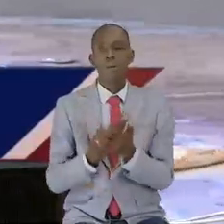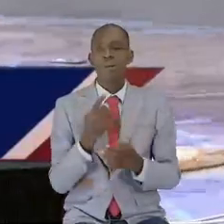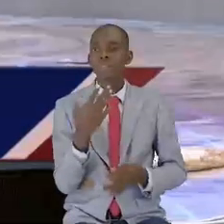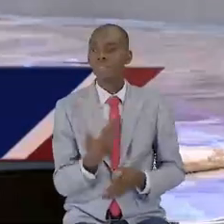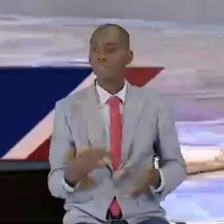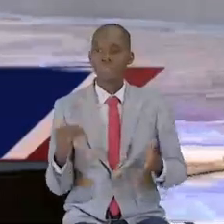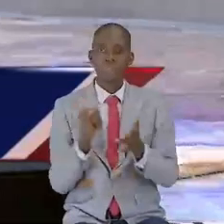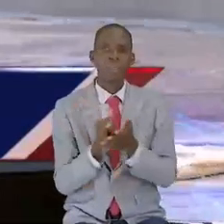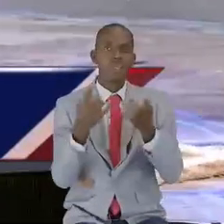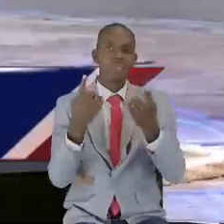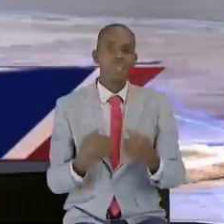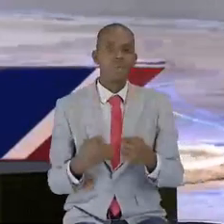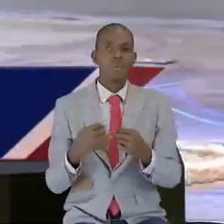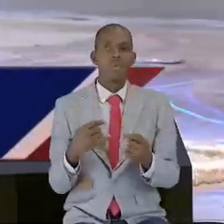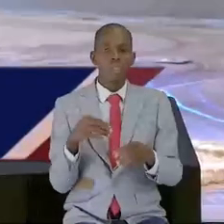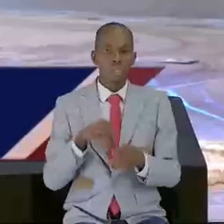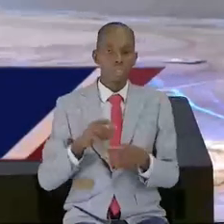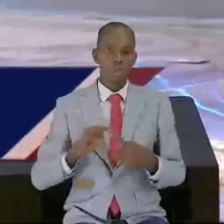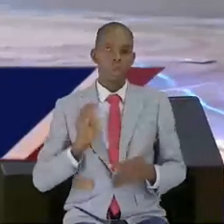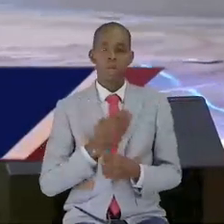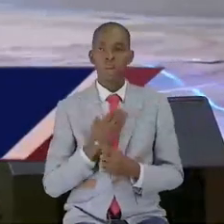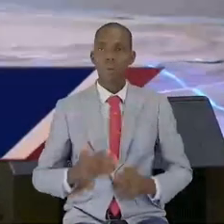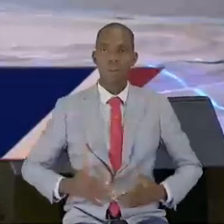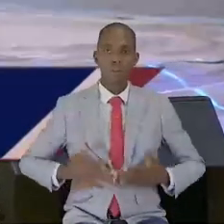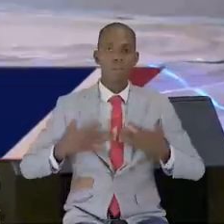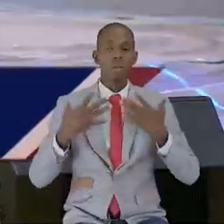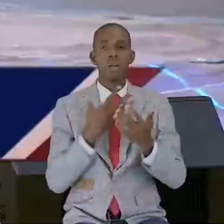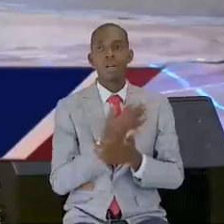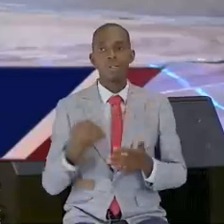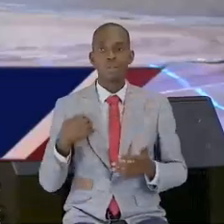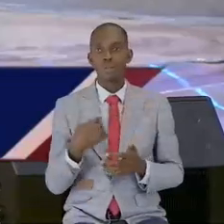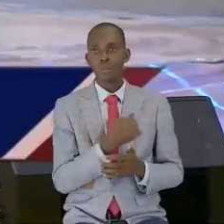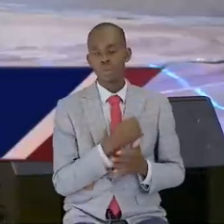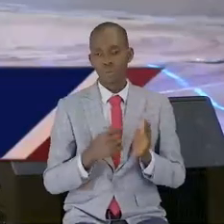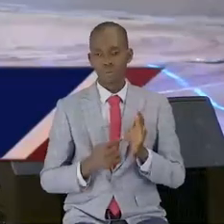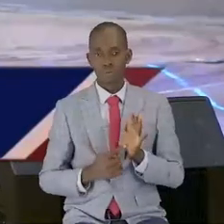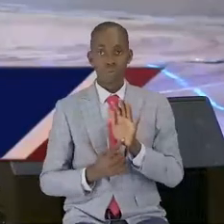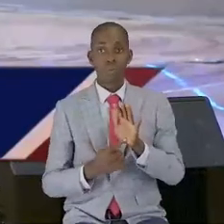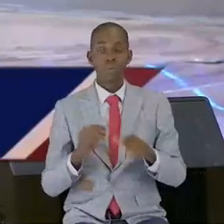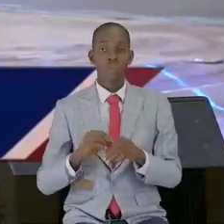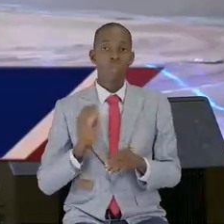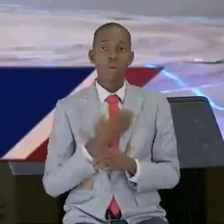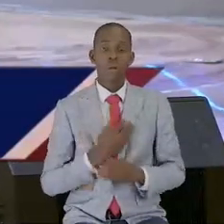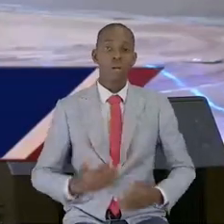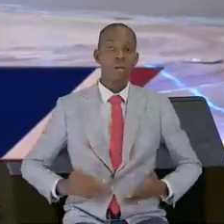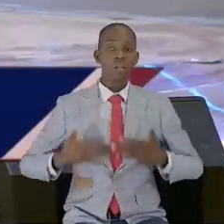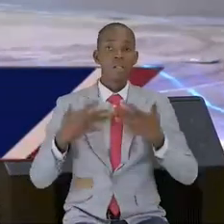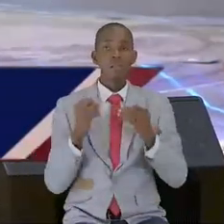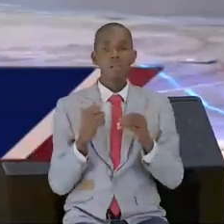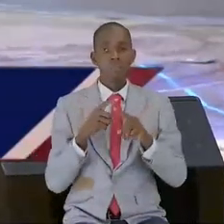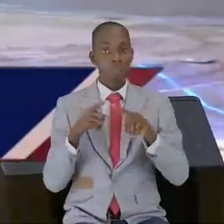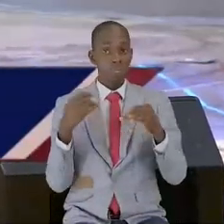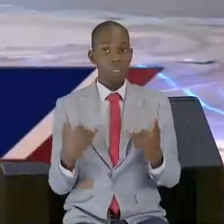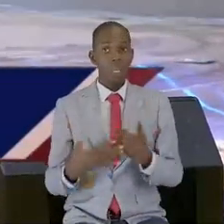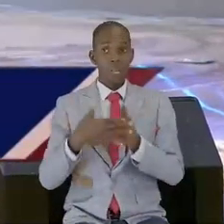choses qui sont venus dans notre vie et que nous exprimions dans nos vies. Mais maintenant, après